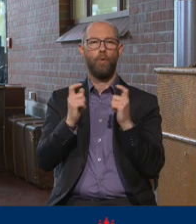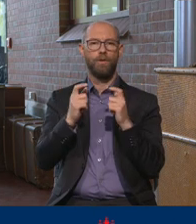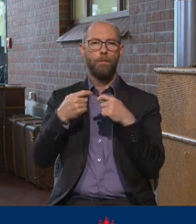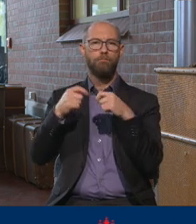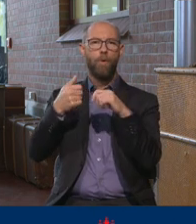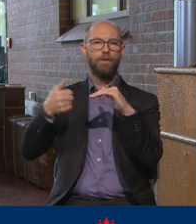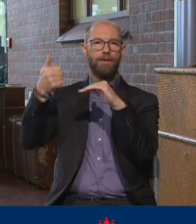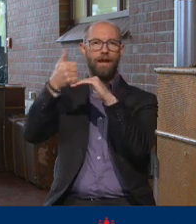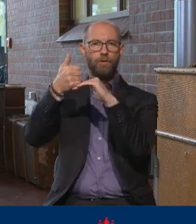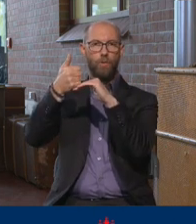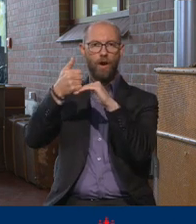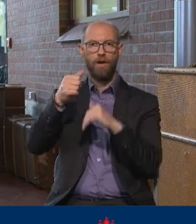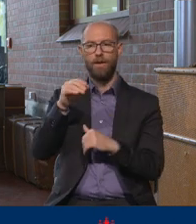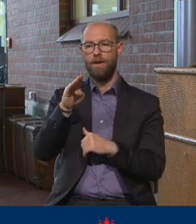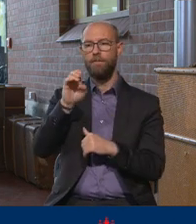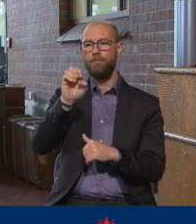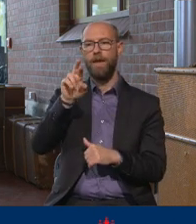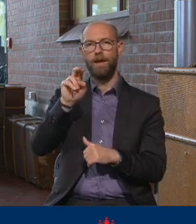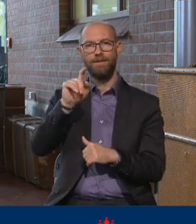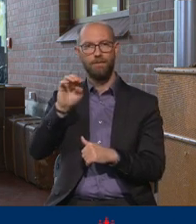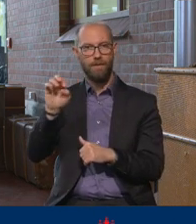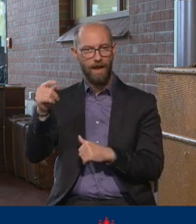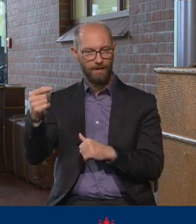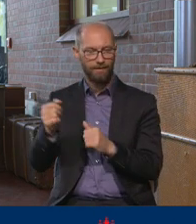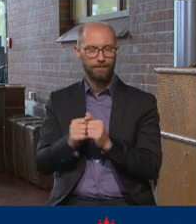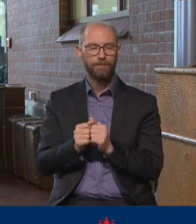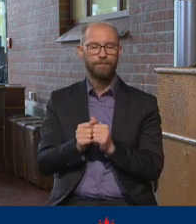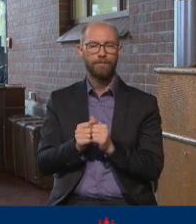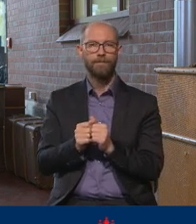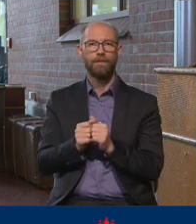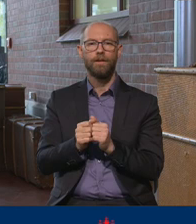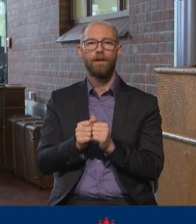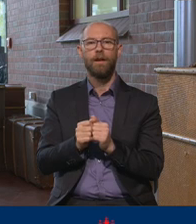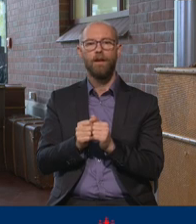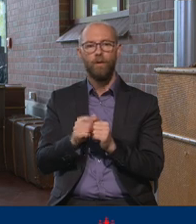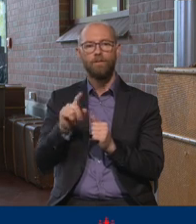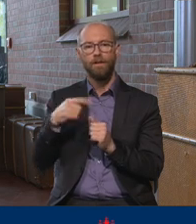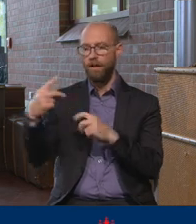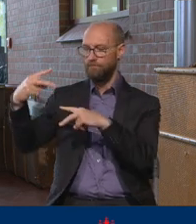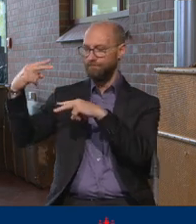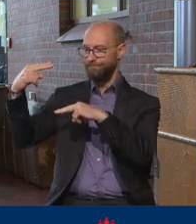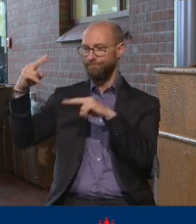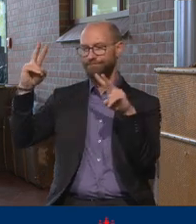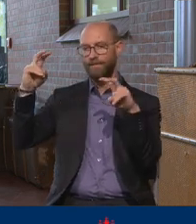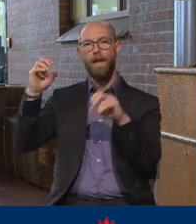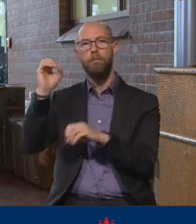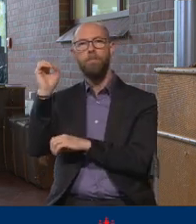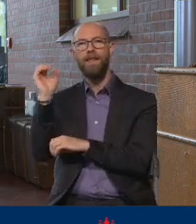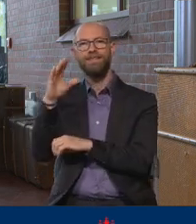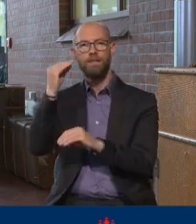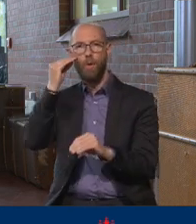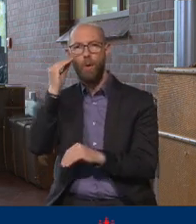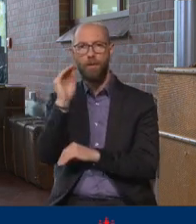nach der pause haben wir einen blog das neue blitzlicht kommentare aus den